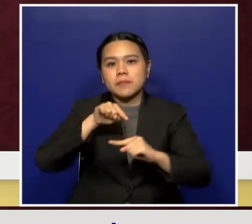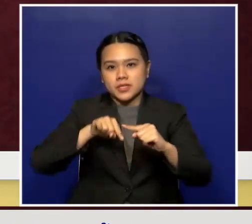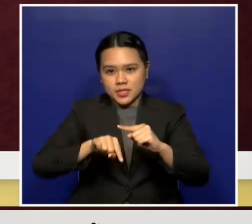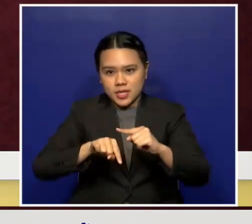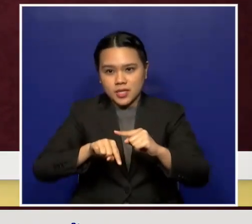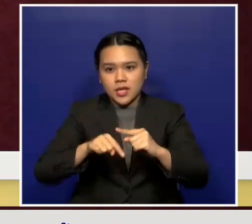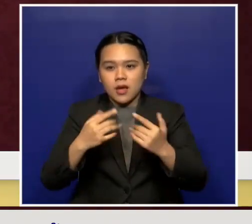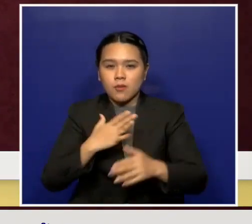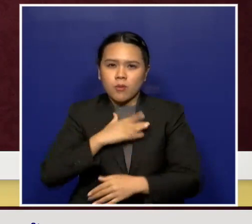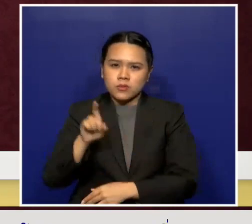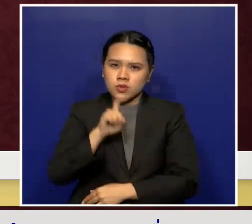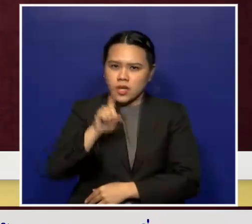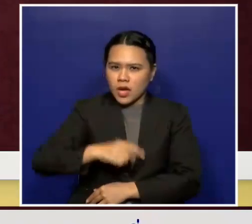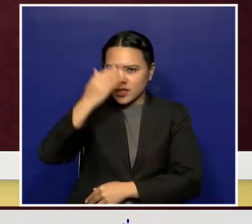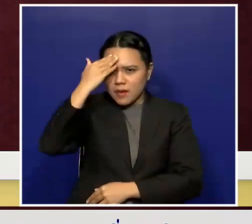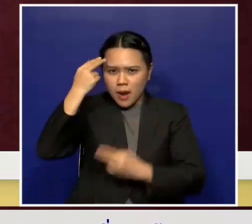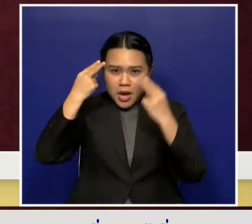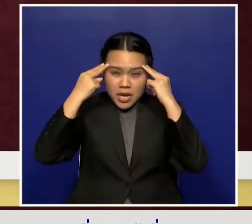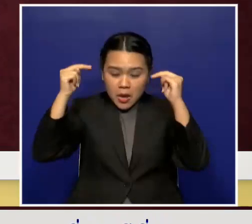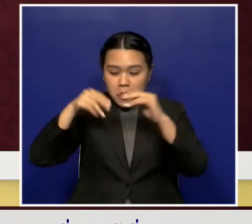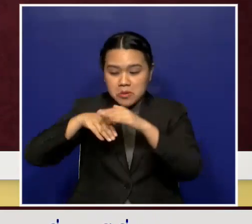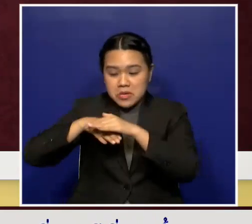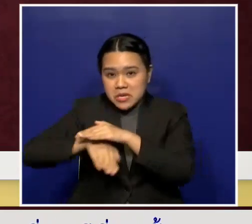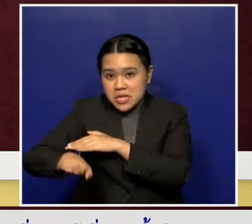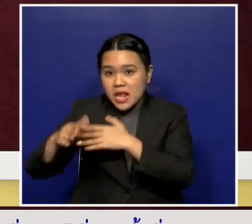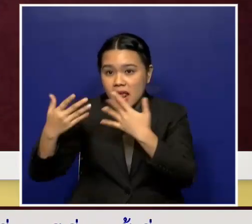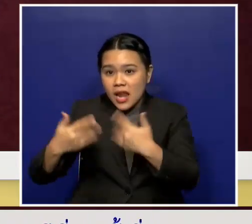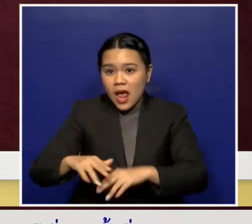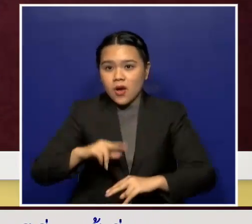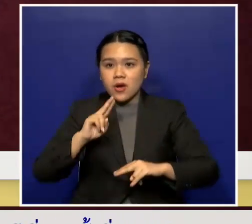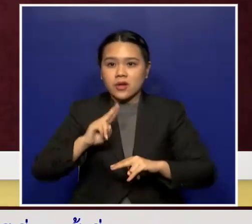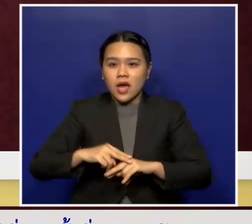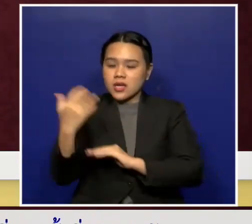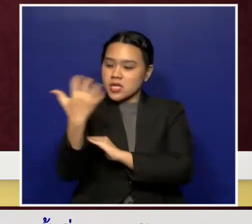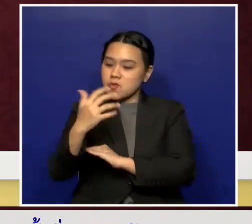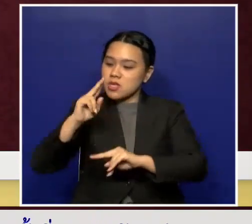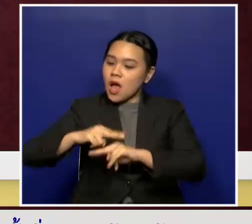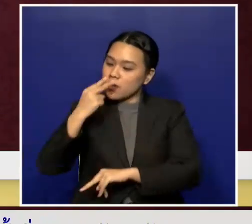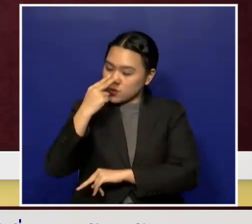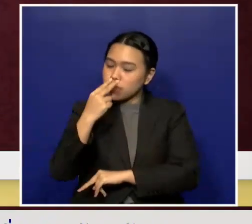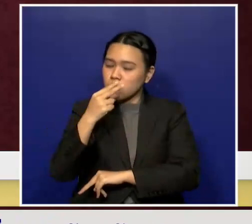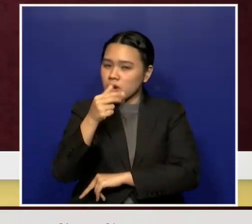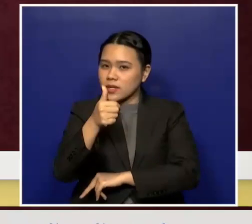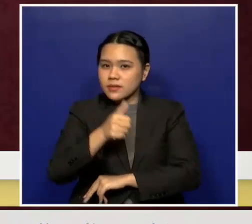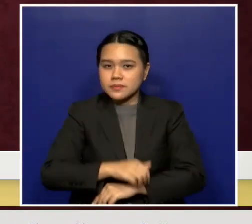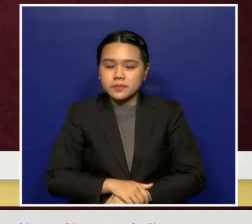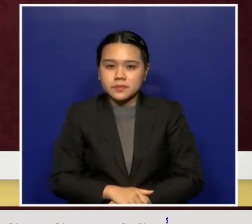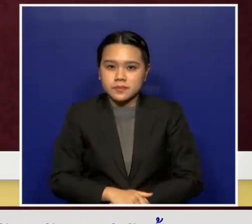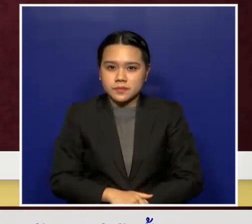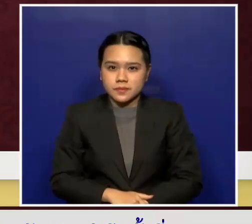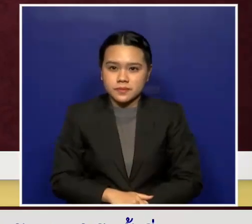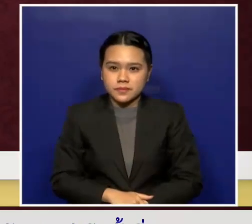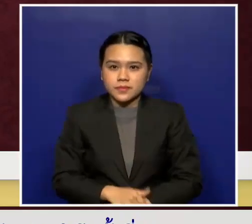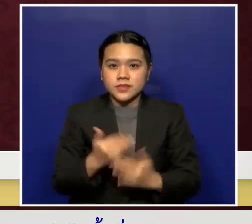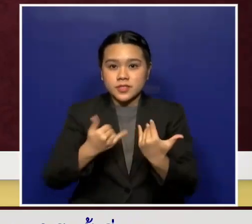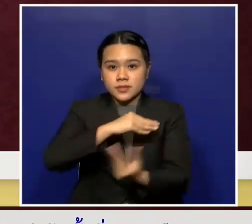ทำไมนายกเพ่นหนีทนฟังไม่ได้เลยไปนั่งดูในทีวีก็ยังดีท่านนายกครับเศรษฐกิ